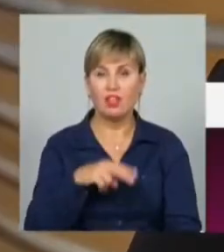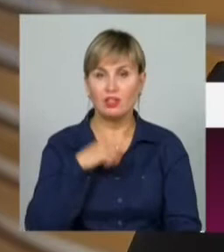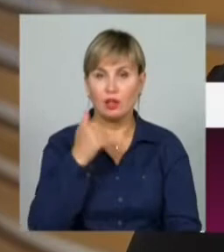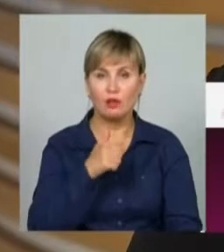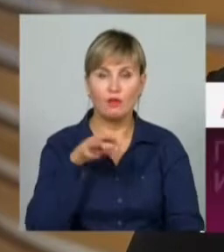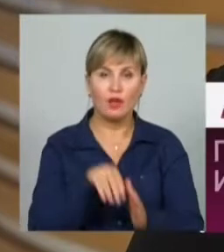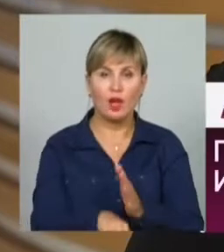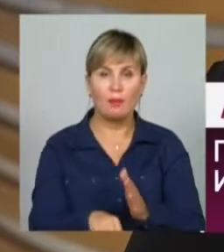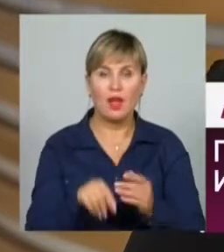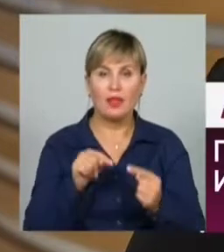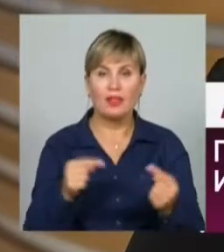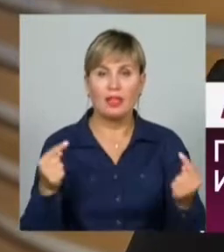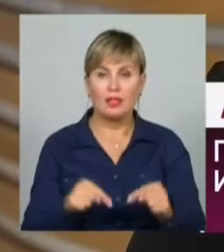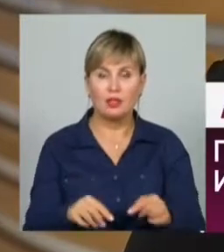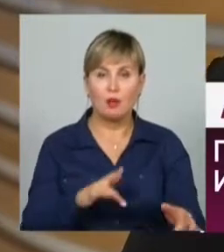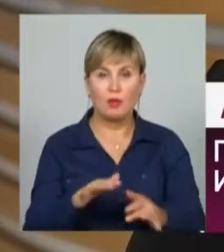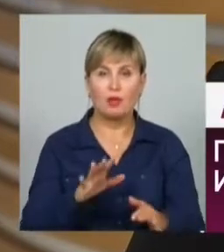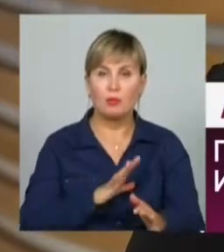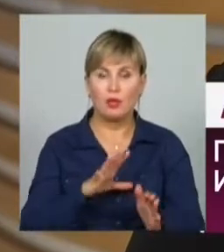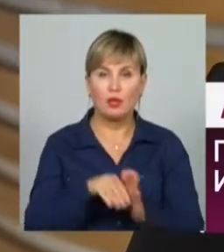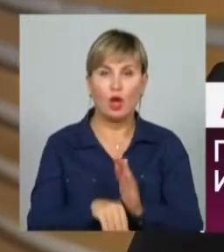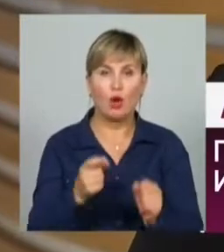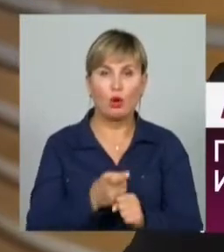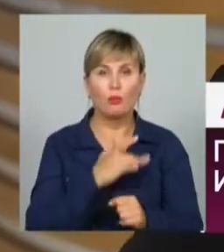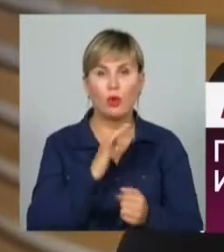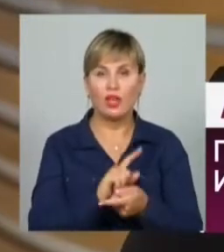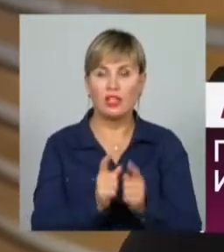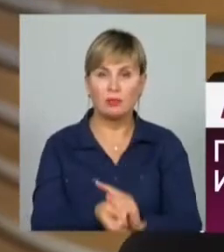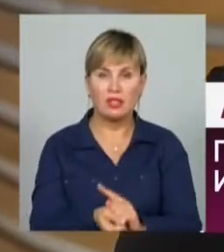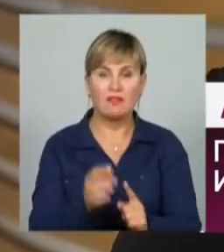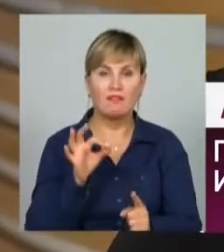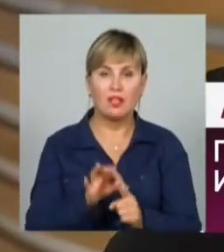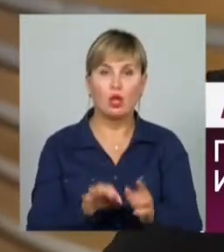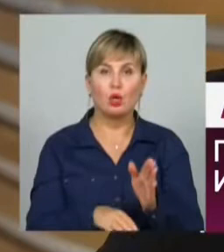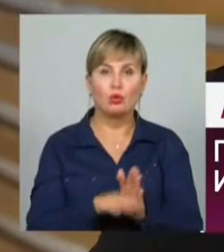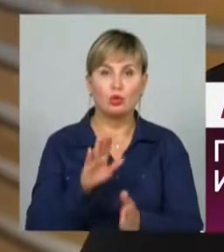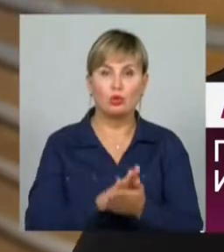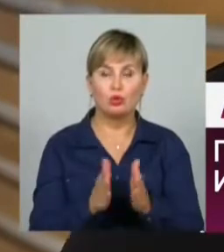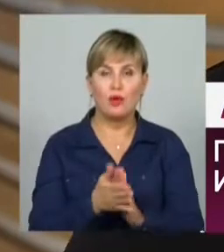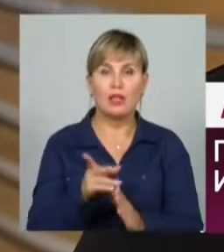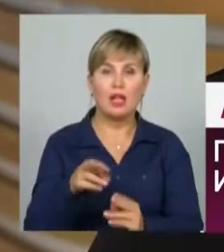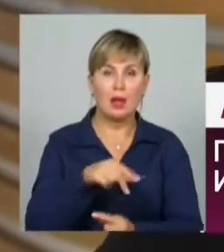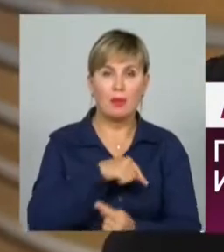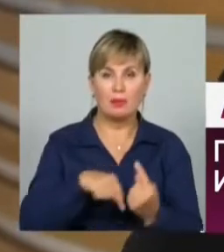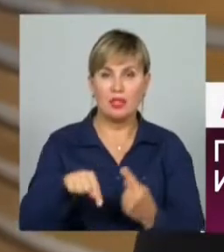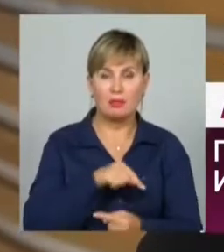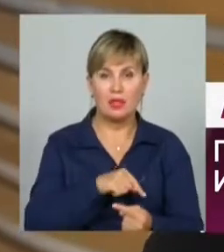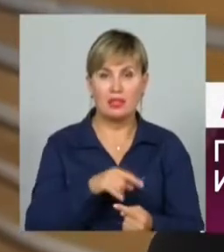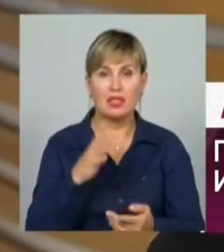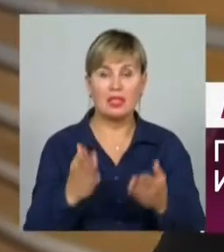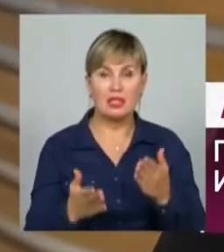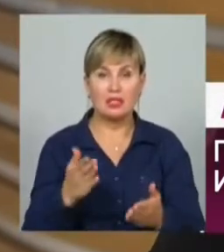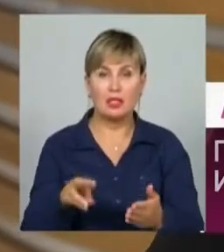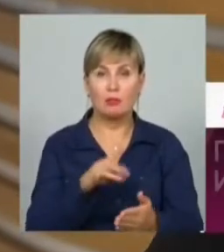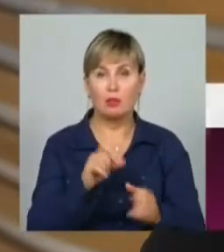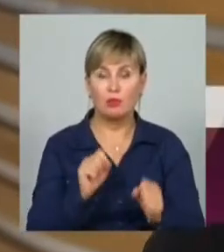мер в данную программу были внесены очень много изменений в целях улучшения условий для предпринимателей. Если мы